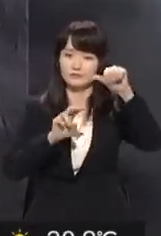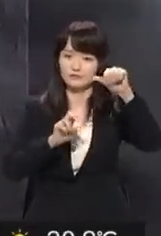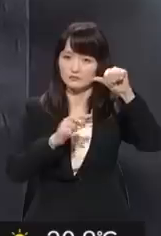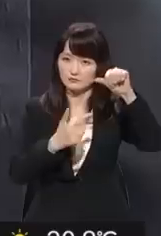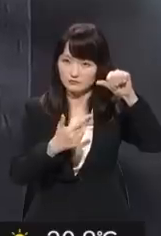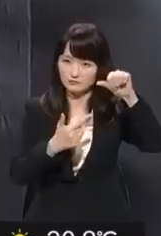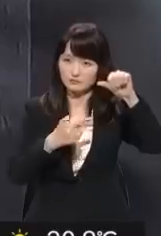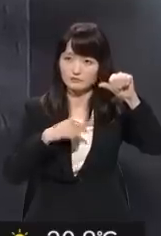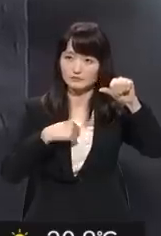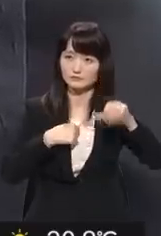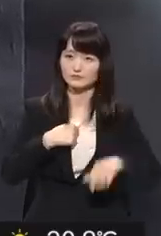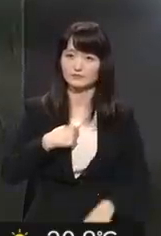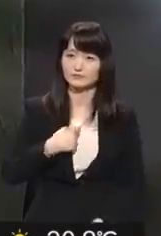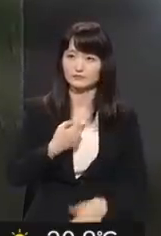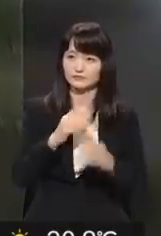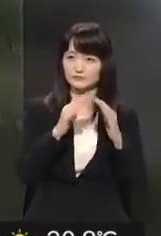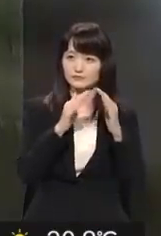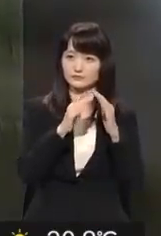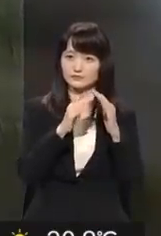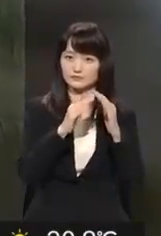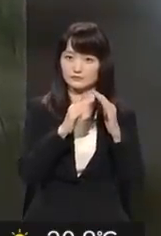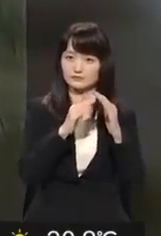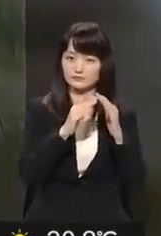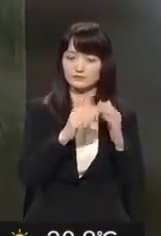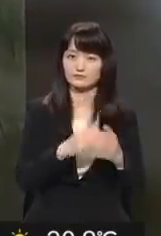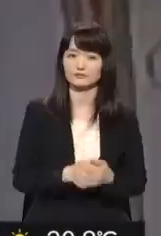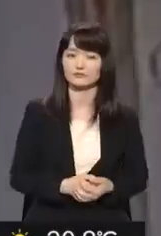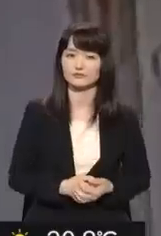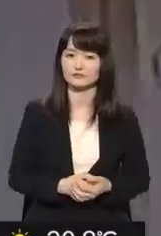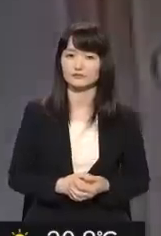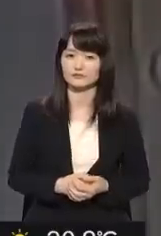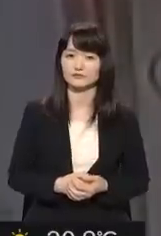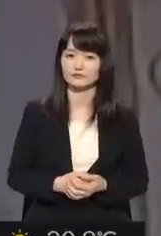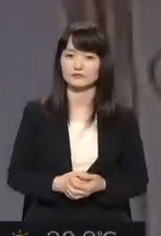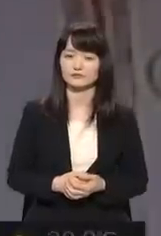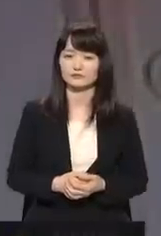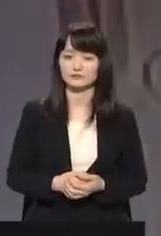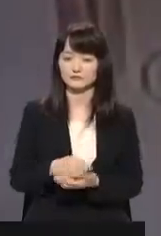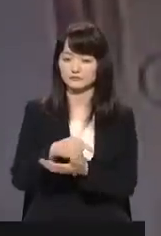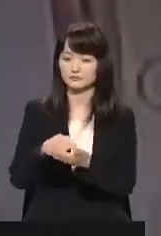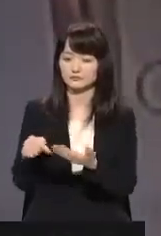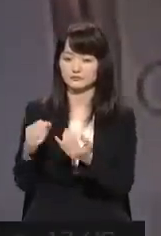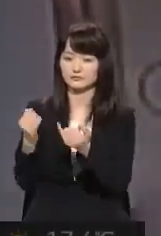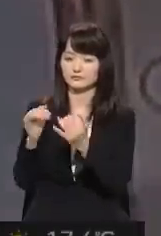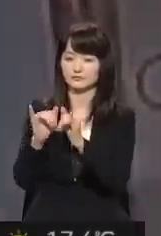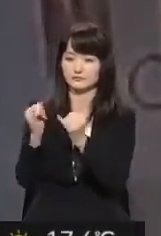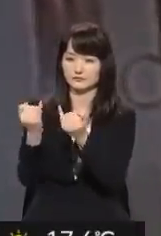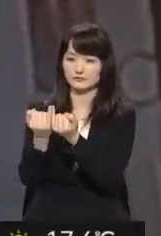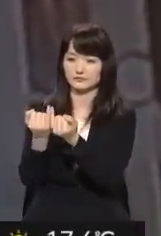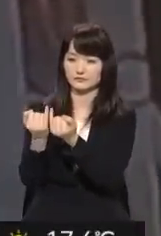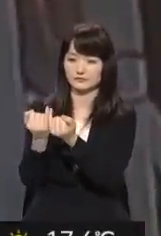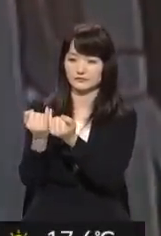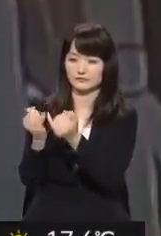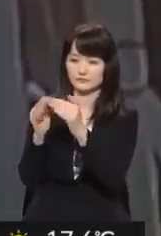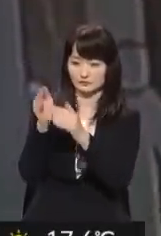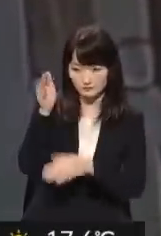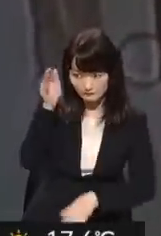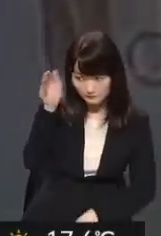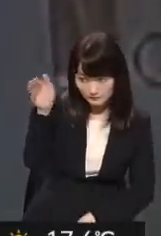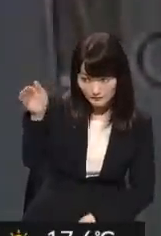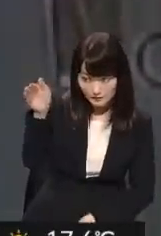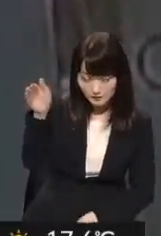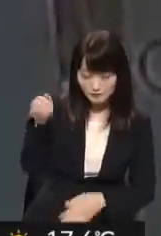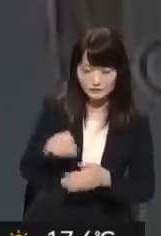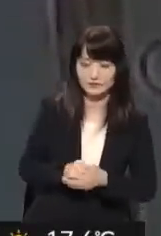26일 자신의 집에서 피해 여성 집으로 가면서 캐리어를 끌고 나오는 모습입니다. 근데 이 걷는 모습을